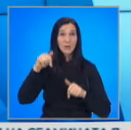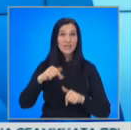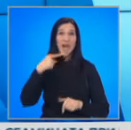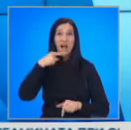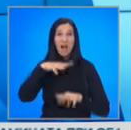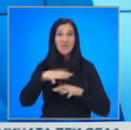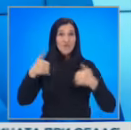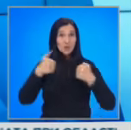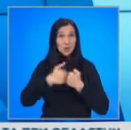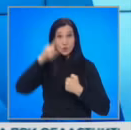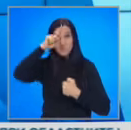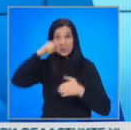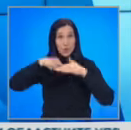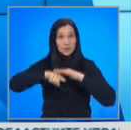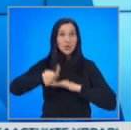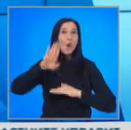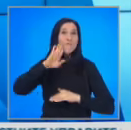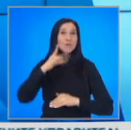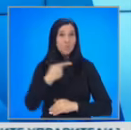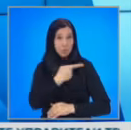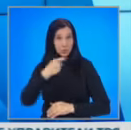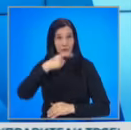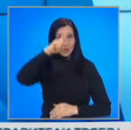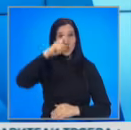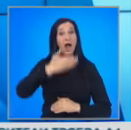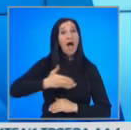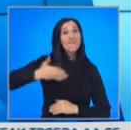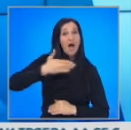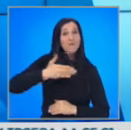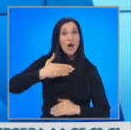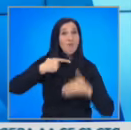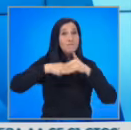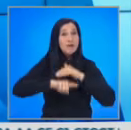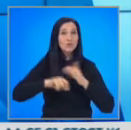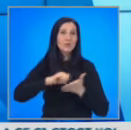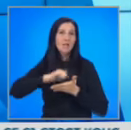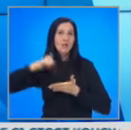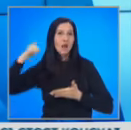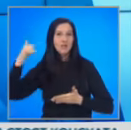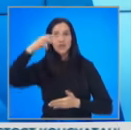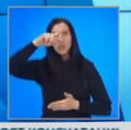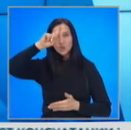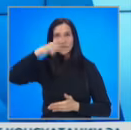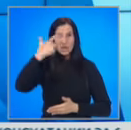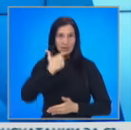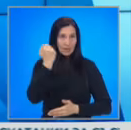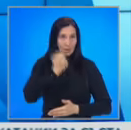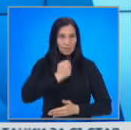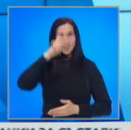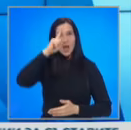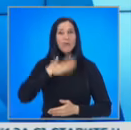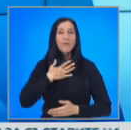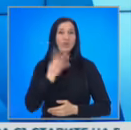в Софийското метро. Мъж простреля жена в влака на метростанция летище София и се самоуби. Жената е с